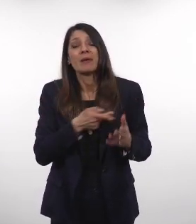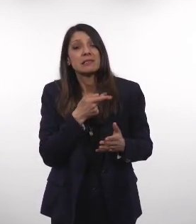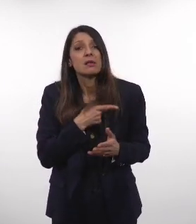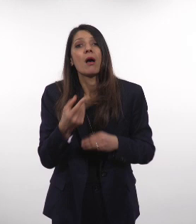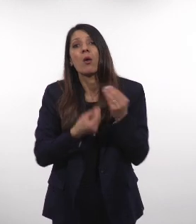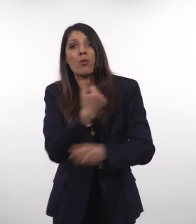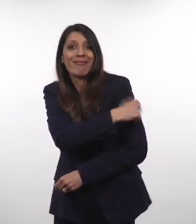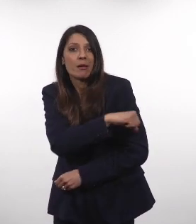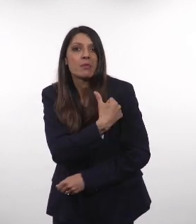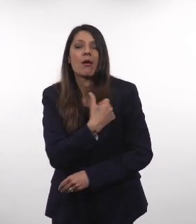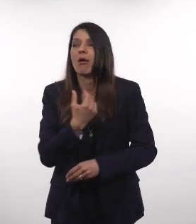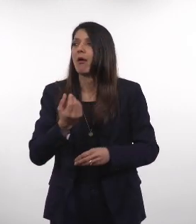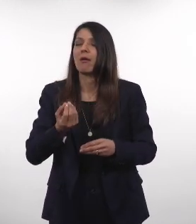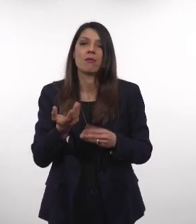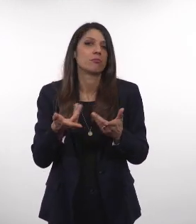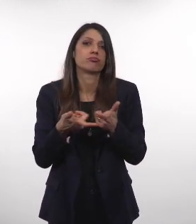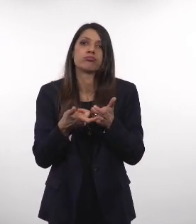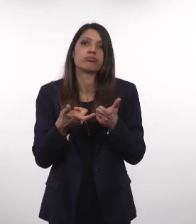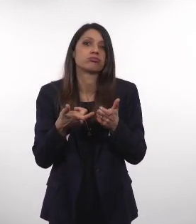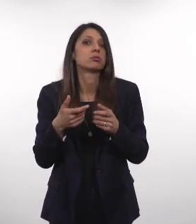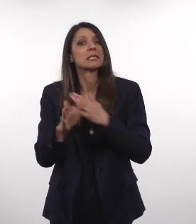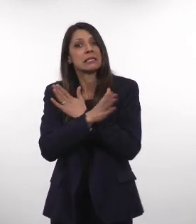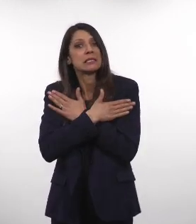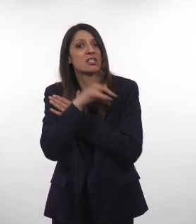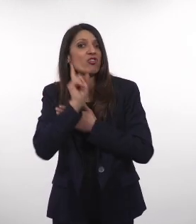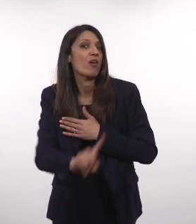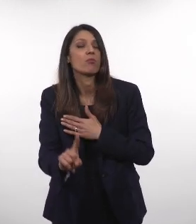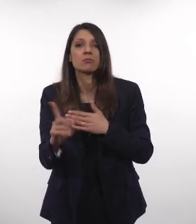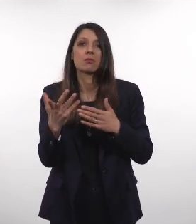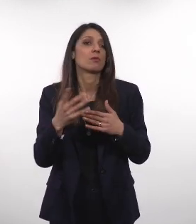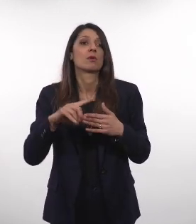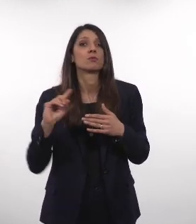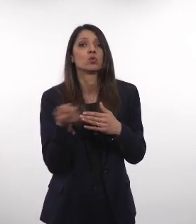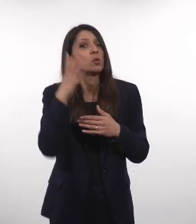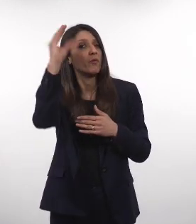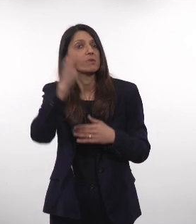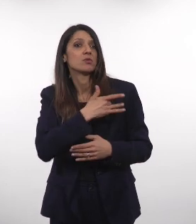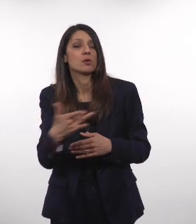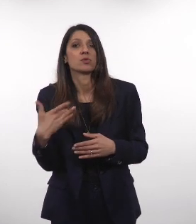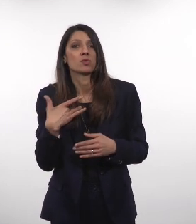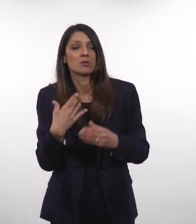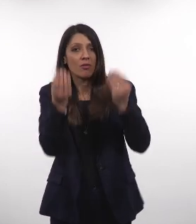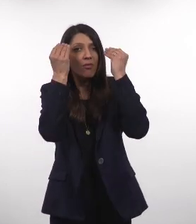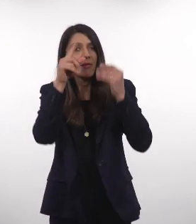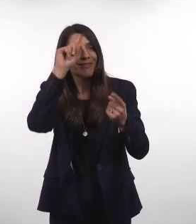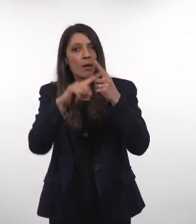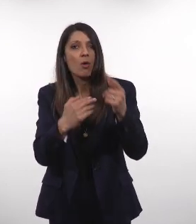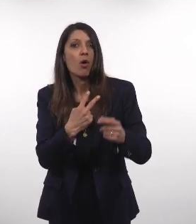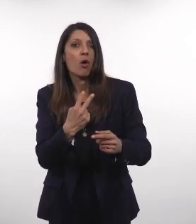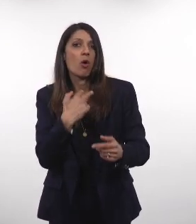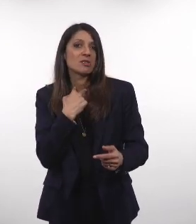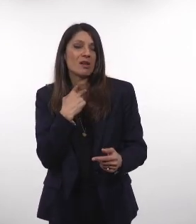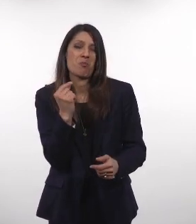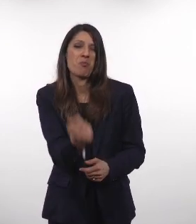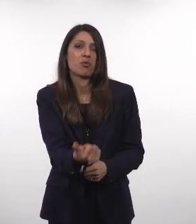les infirmiers, les sages-femmes, enfin tous les professionnels de santé ont peu de formation sur le handicap, et donc ne connaissent pas tous les